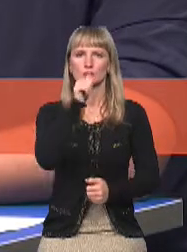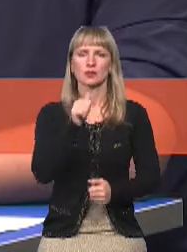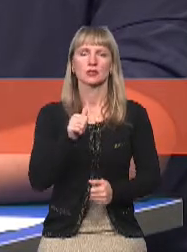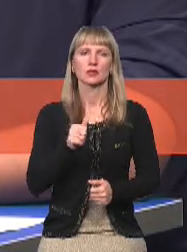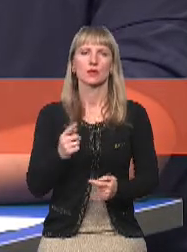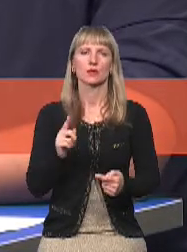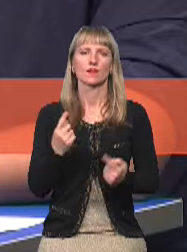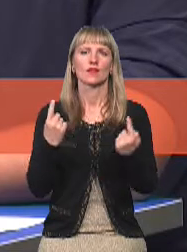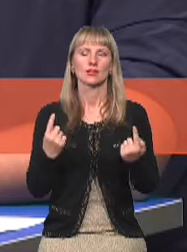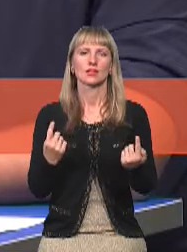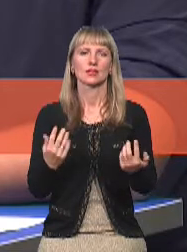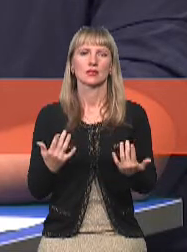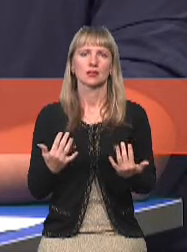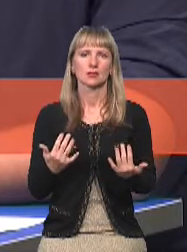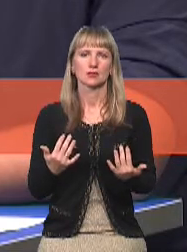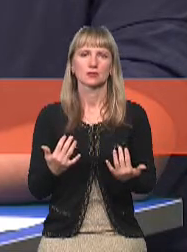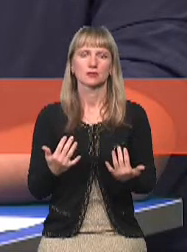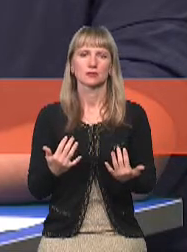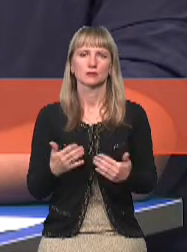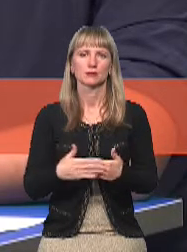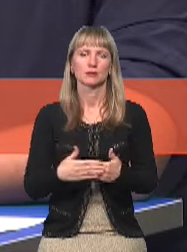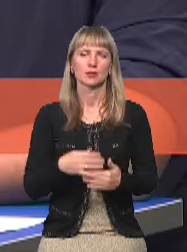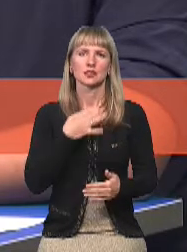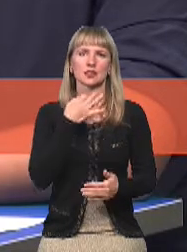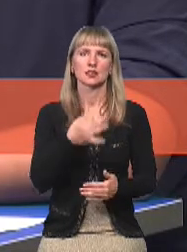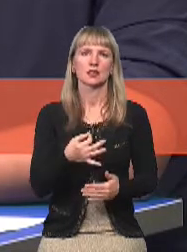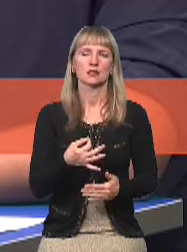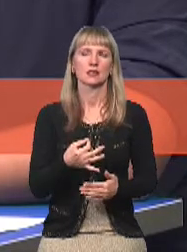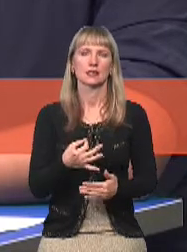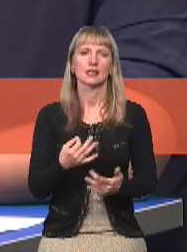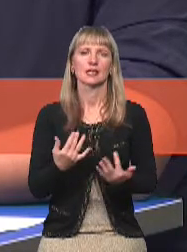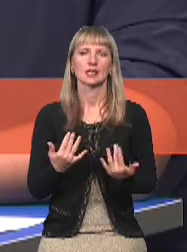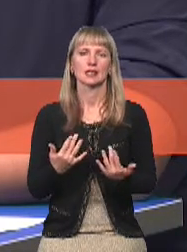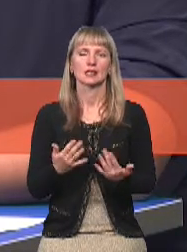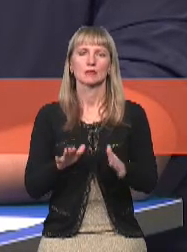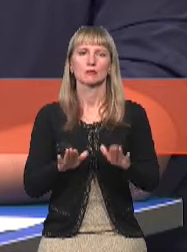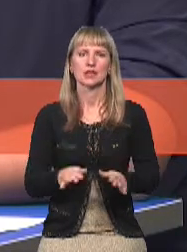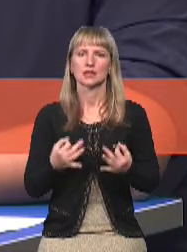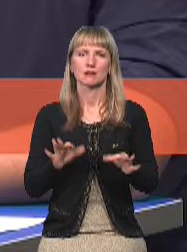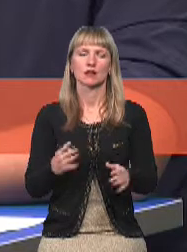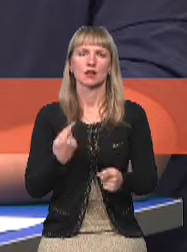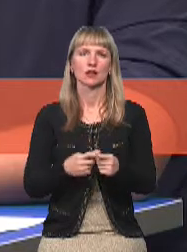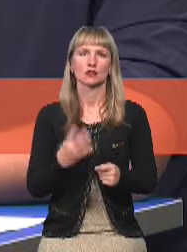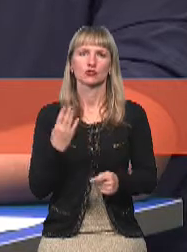що величезна, якщо так, знаєте, приблизно сказати, то кількість місць несвободи – це